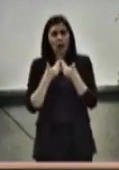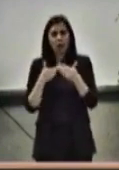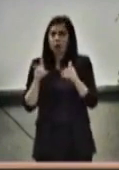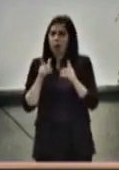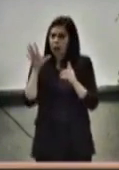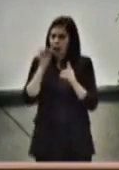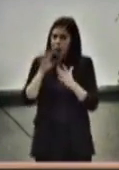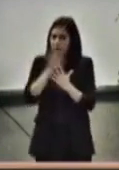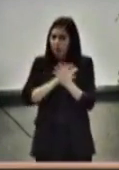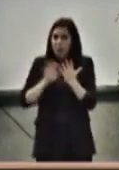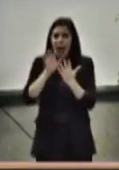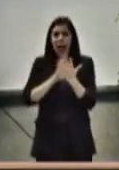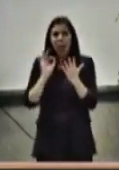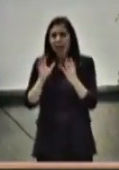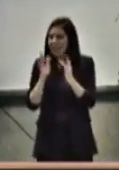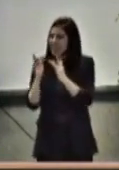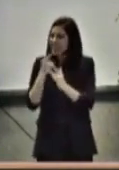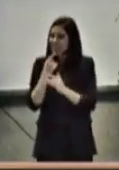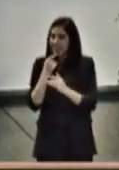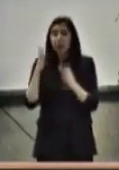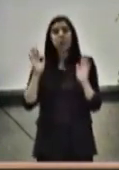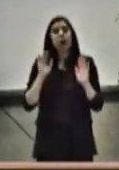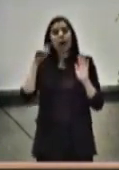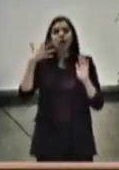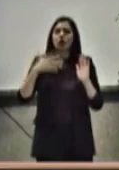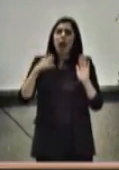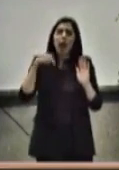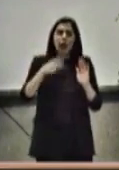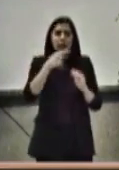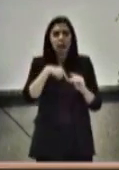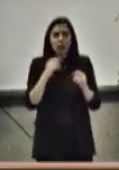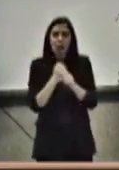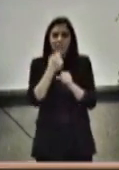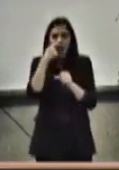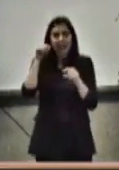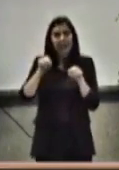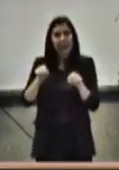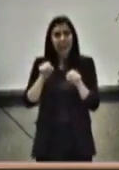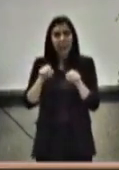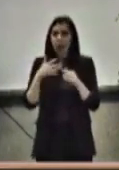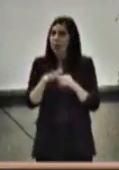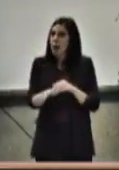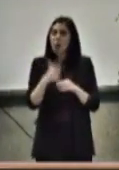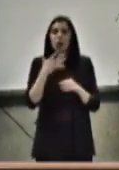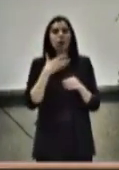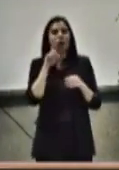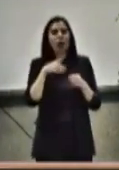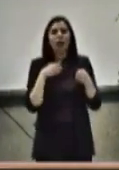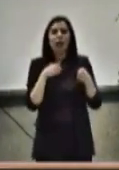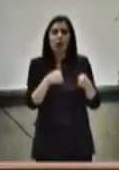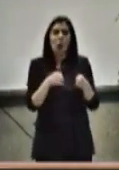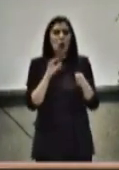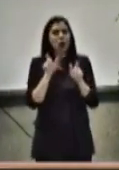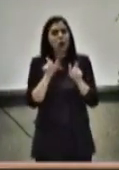completa, ma è il contact tracing già adesso viene, noi stiamo già lavorando, credo tra poco avremo anche un corso specifico per tutto il